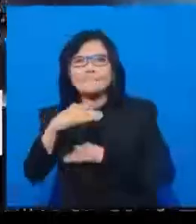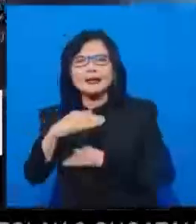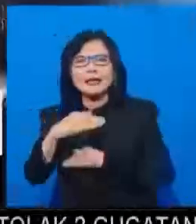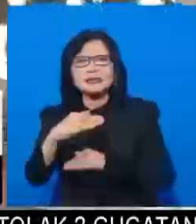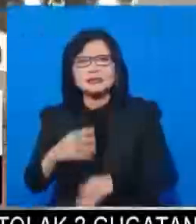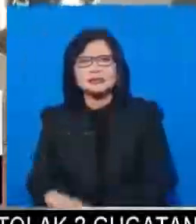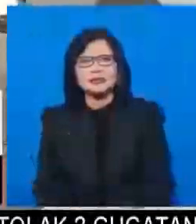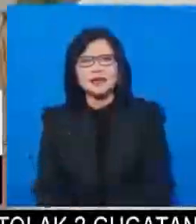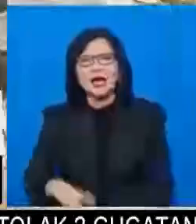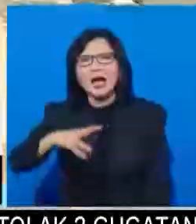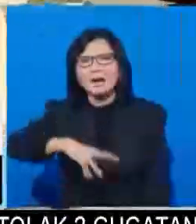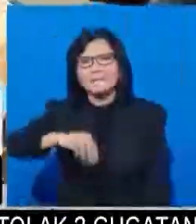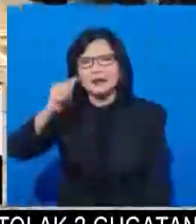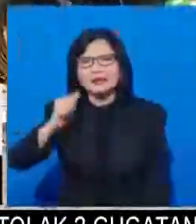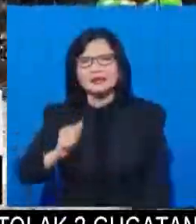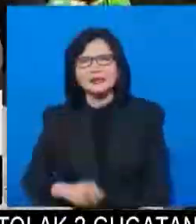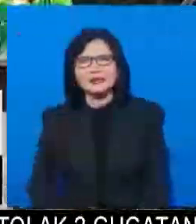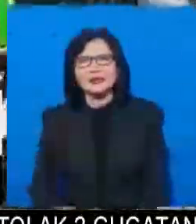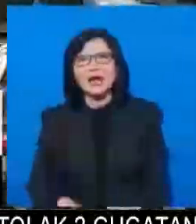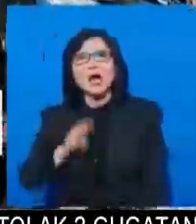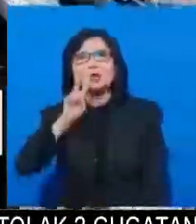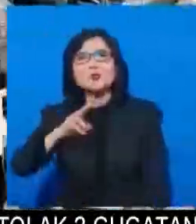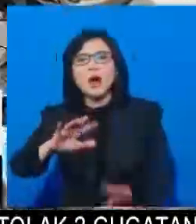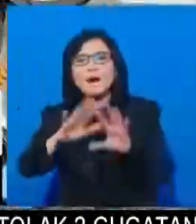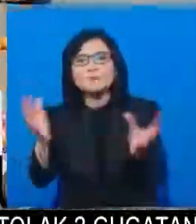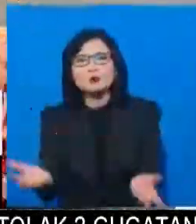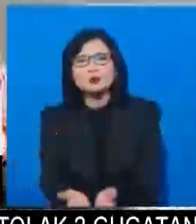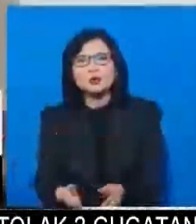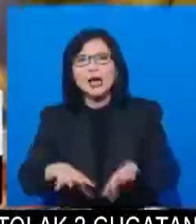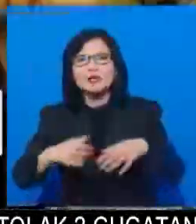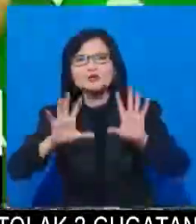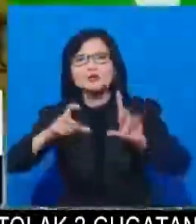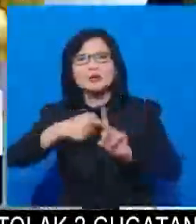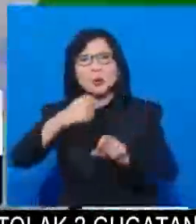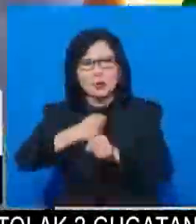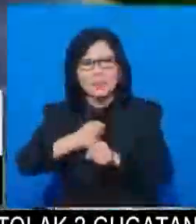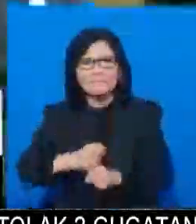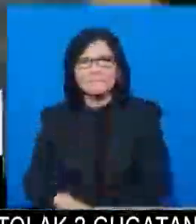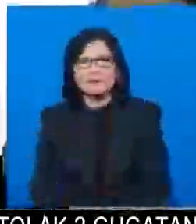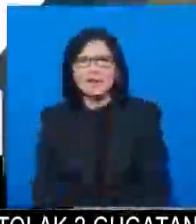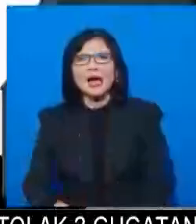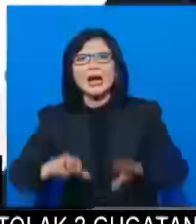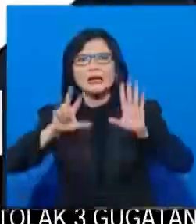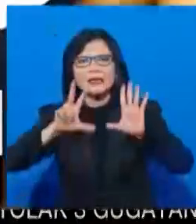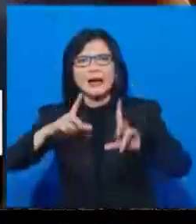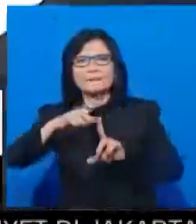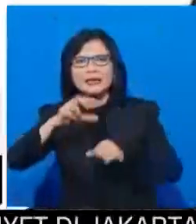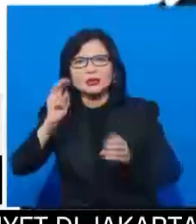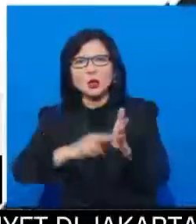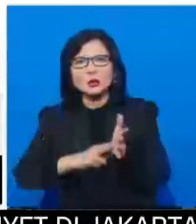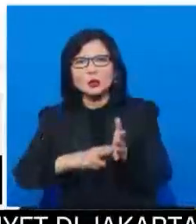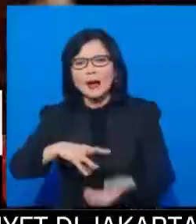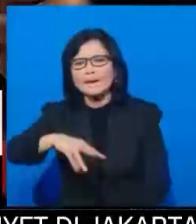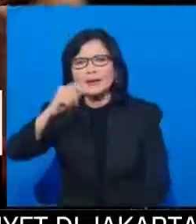beras jenis SPHP hanya 2 bungkus atau 10 kg dan tersedia 8 ton beras murah. Dan